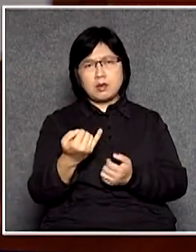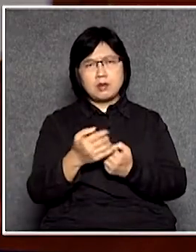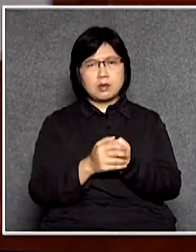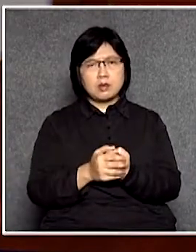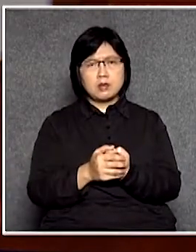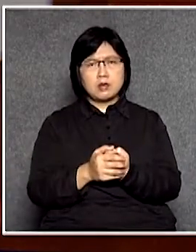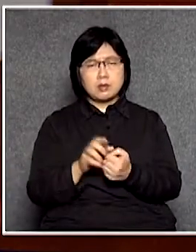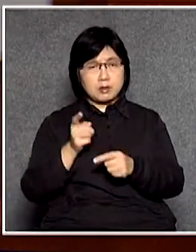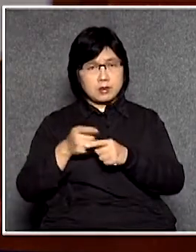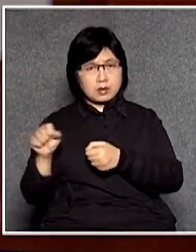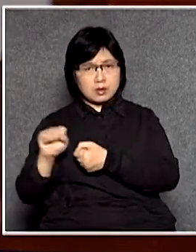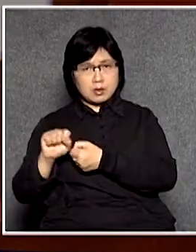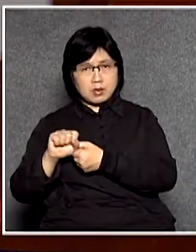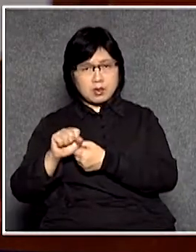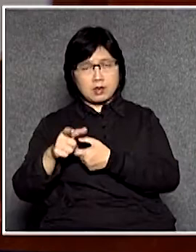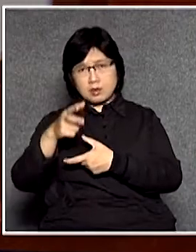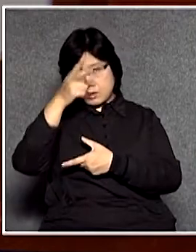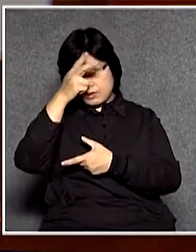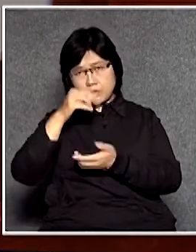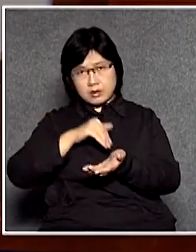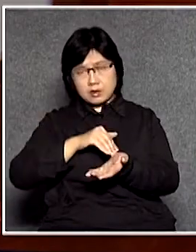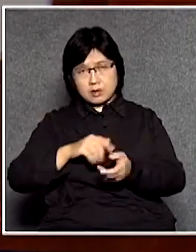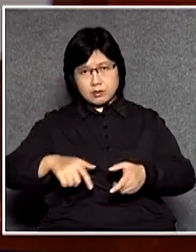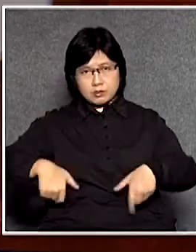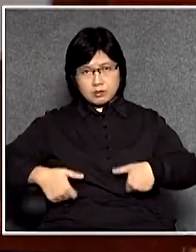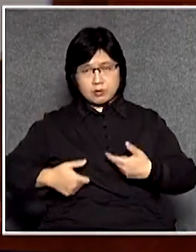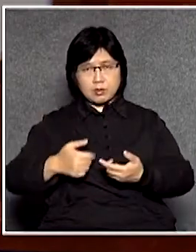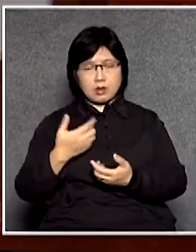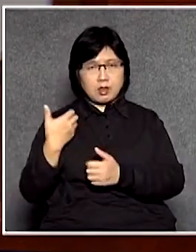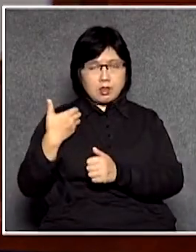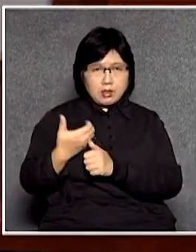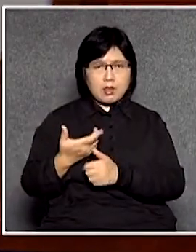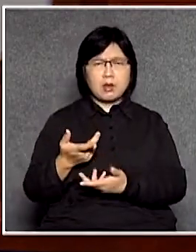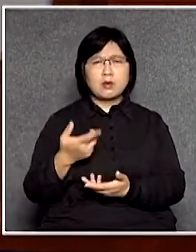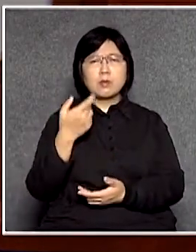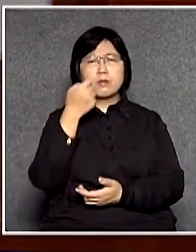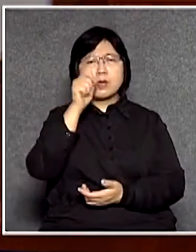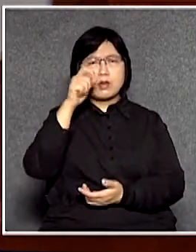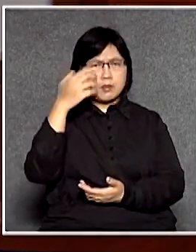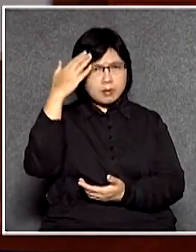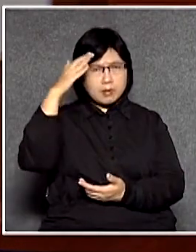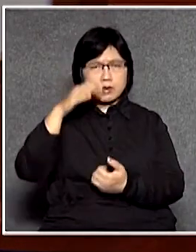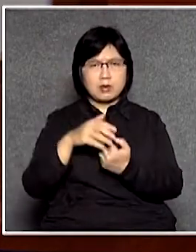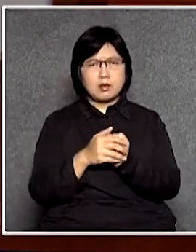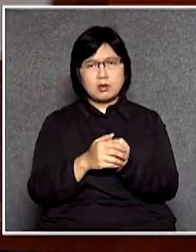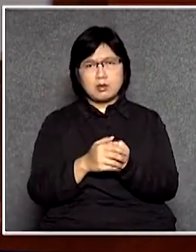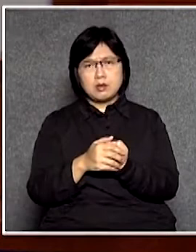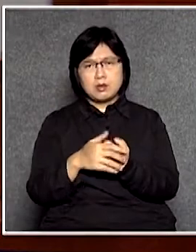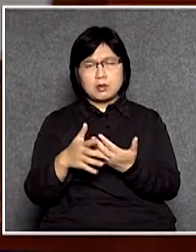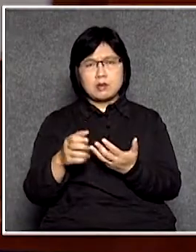是不是要增加公共医疗的财政负担呢？要，是吗？这个道理一致那么浅的啦，是吗？更何况现在提